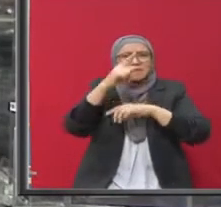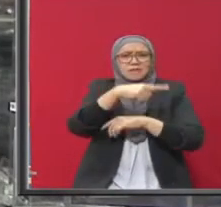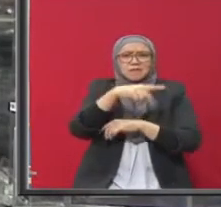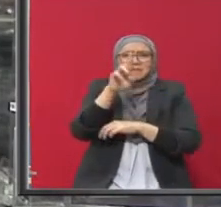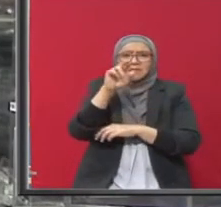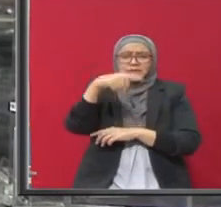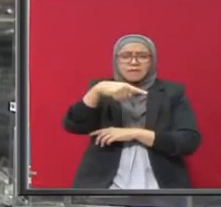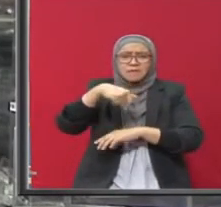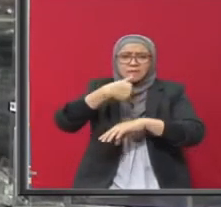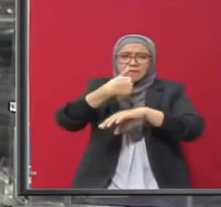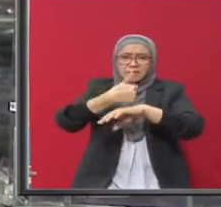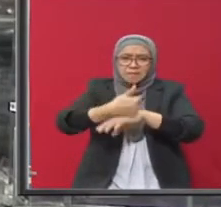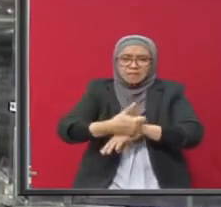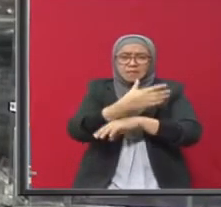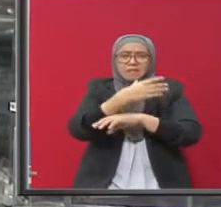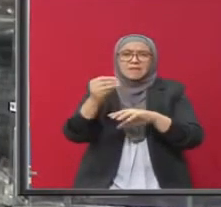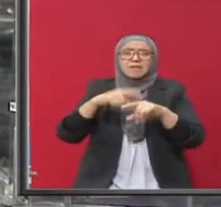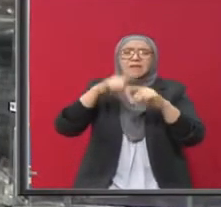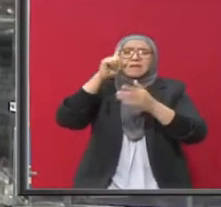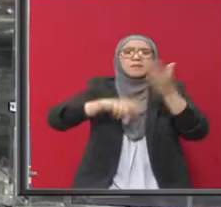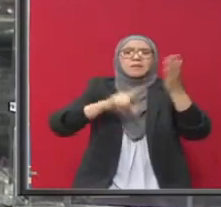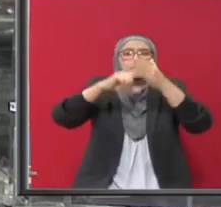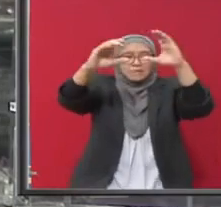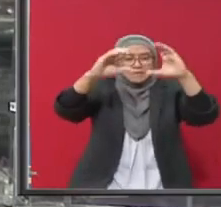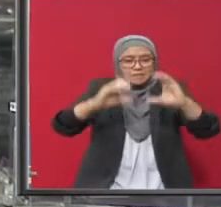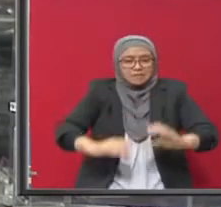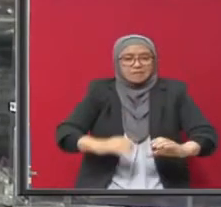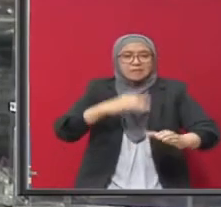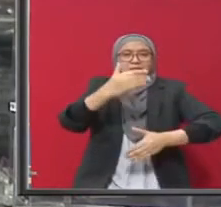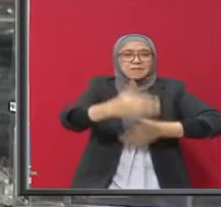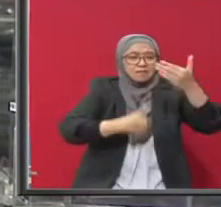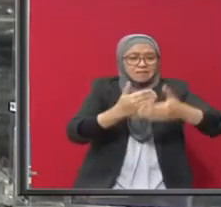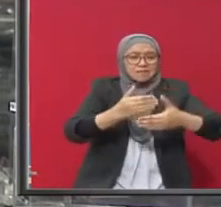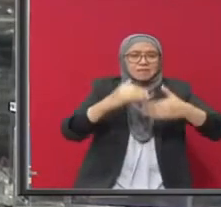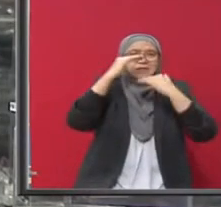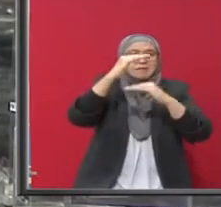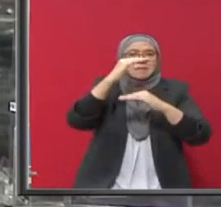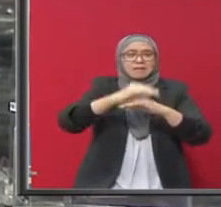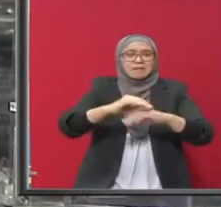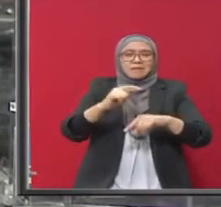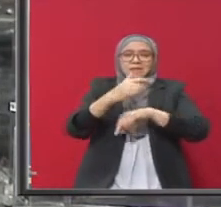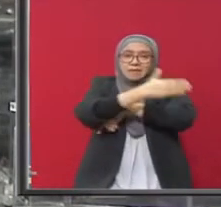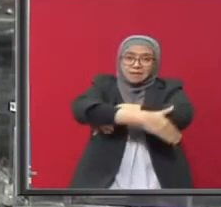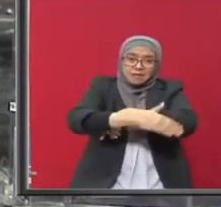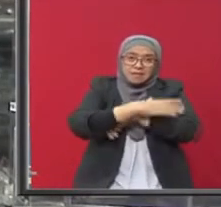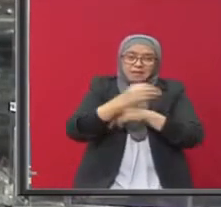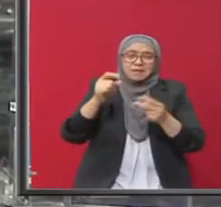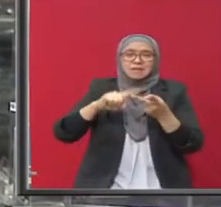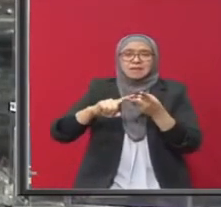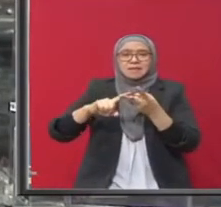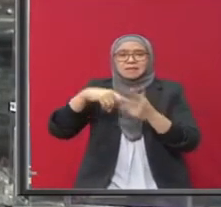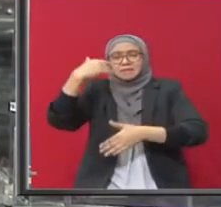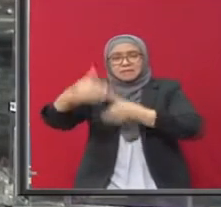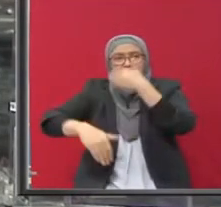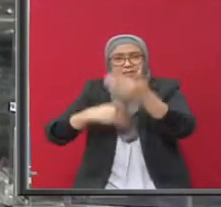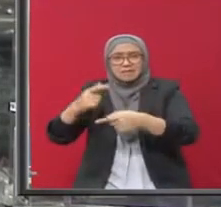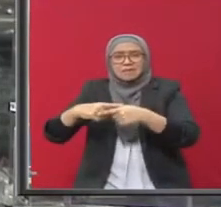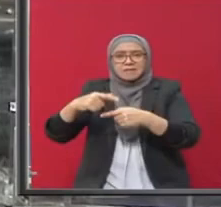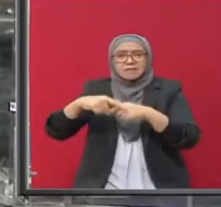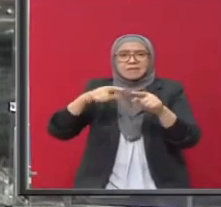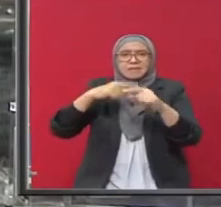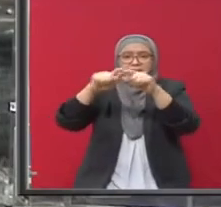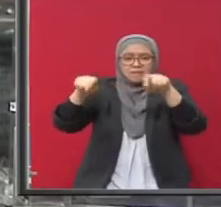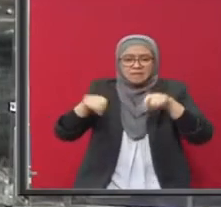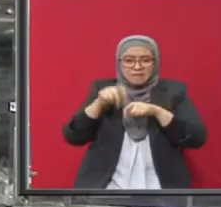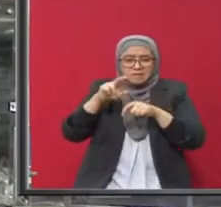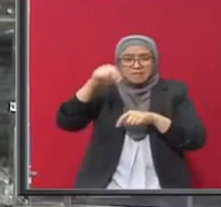dan apakah mekanisme pelaksanaan di peringkat kerajaan negeri dan kerajaan tempatan bagi memerangi berita palsu sehingga ke akar